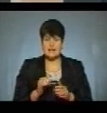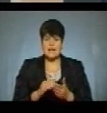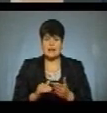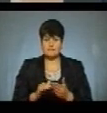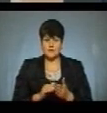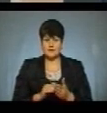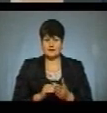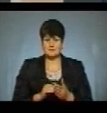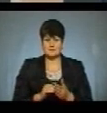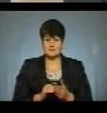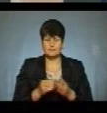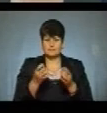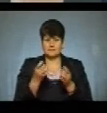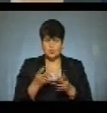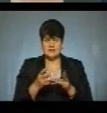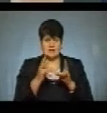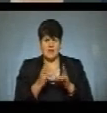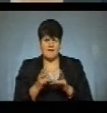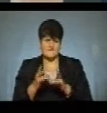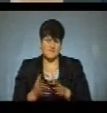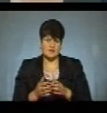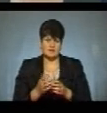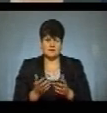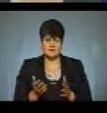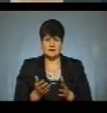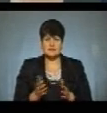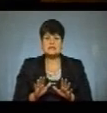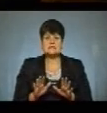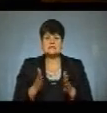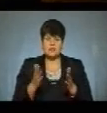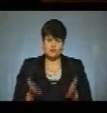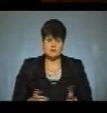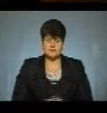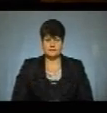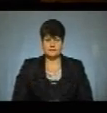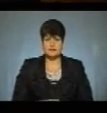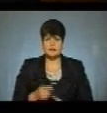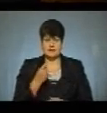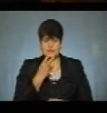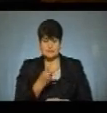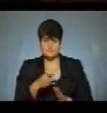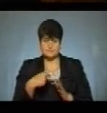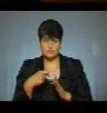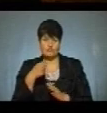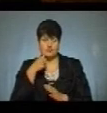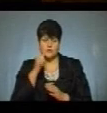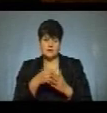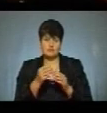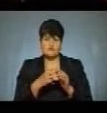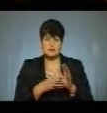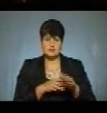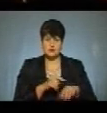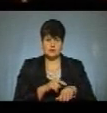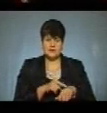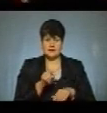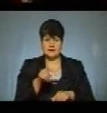ліквідувати оті такі поточні аварії, які стаються. Ці кадри відзняті вчора близько 18-ї години.